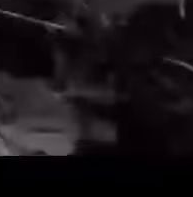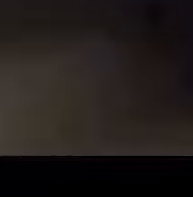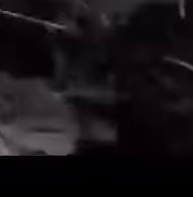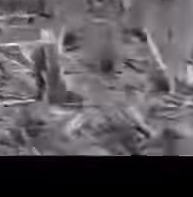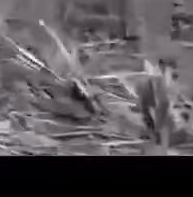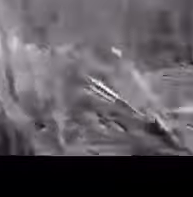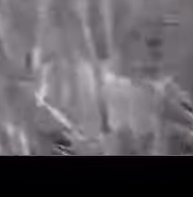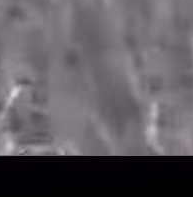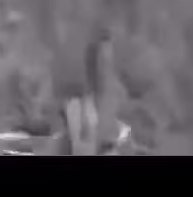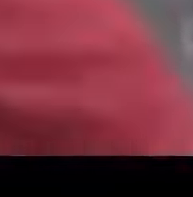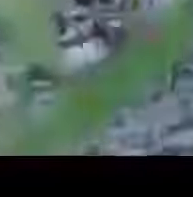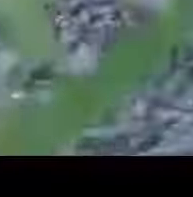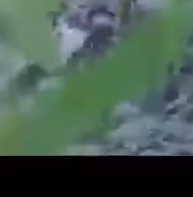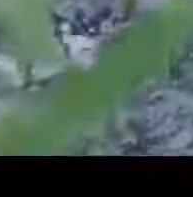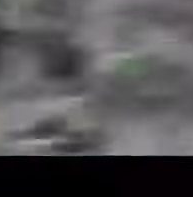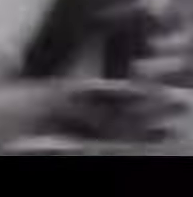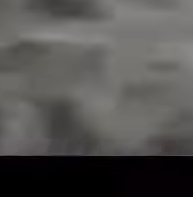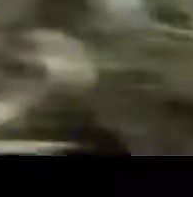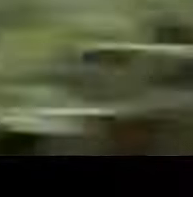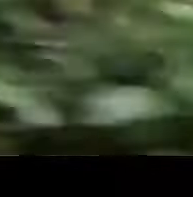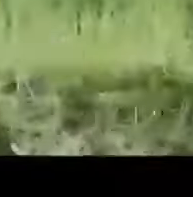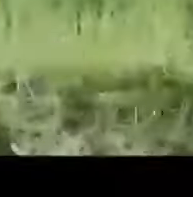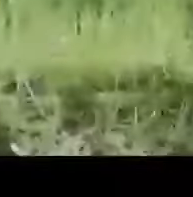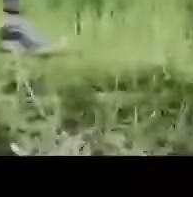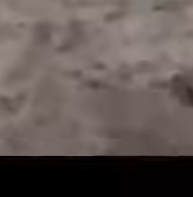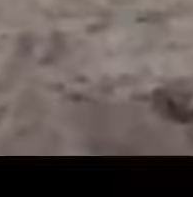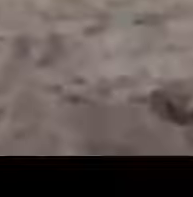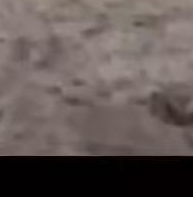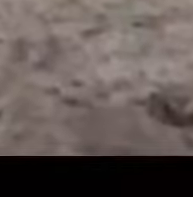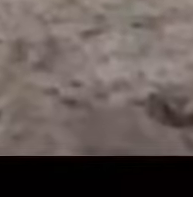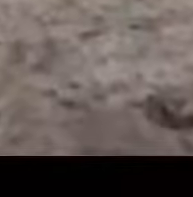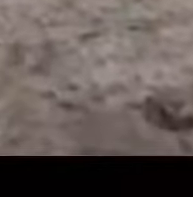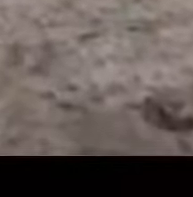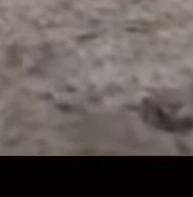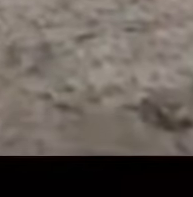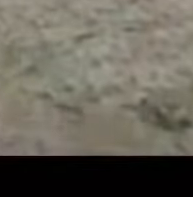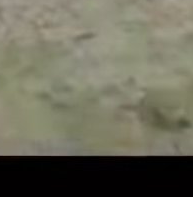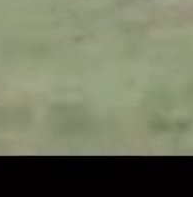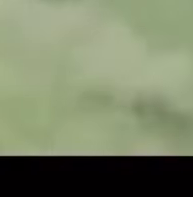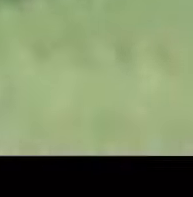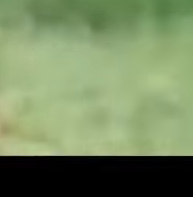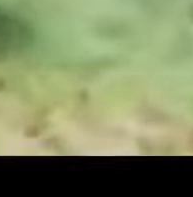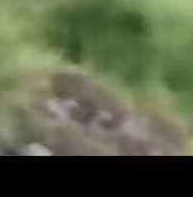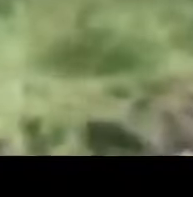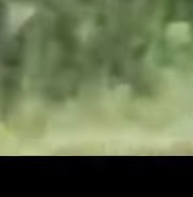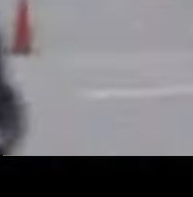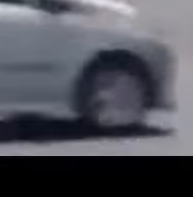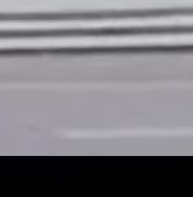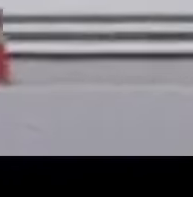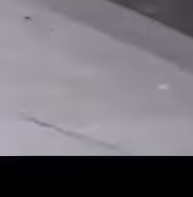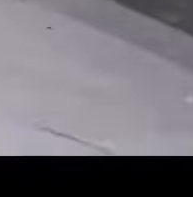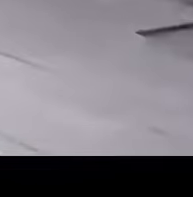Setiap langkah, setiap hari yang kita lalui adalah cerita besar kita. Di sana ada tantangan besar yang harus kita